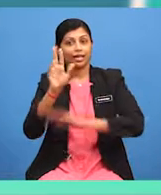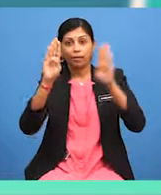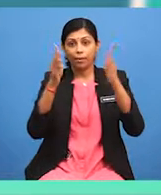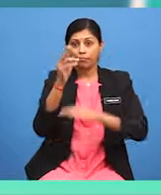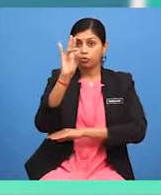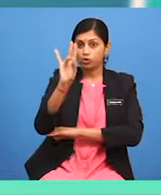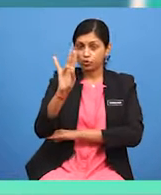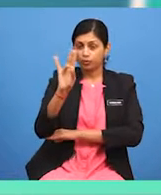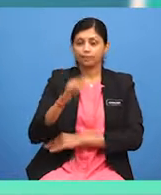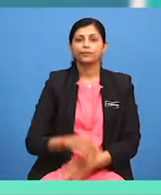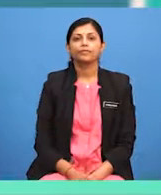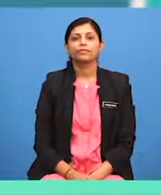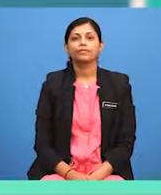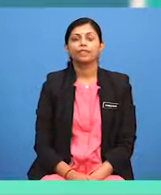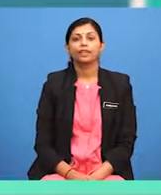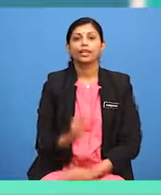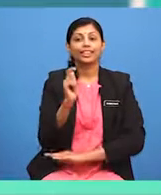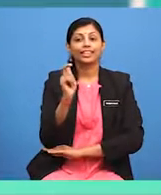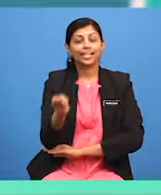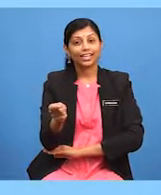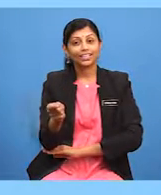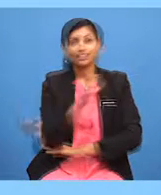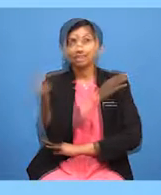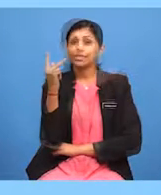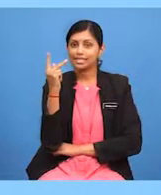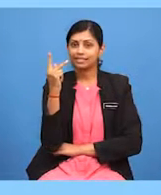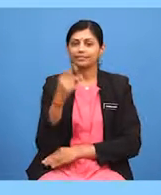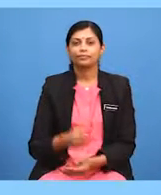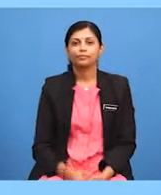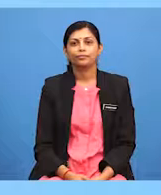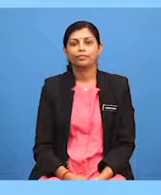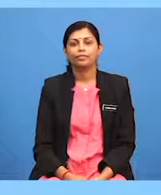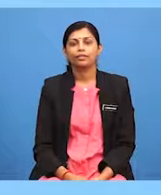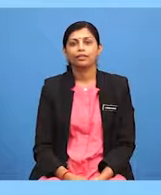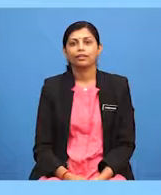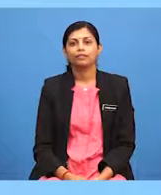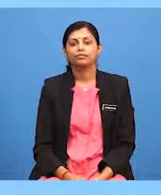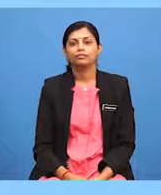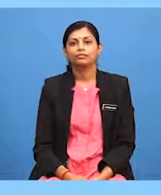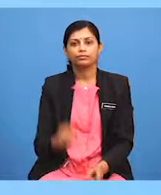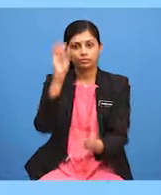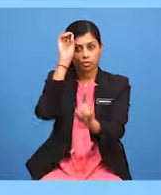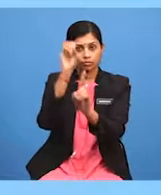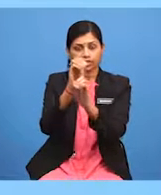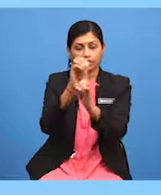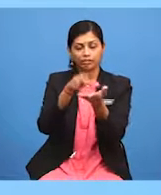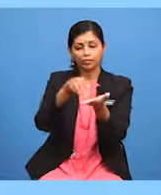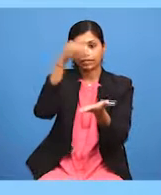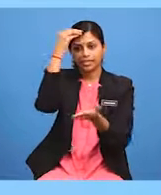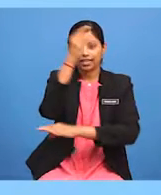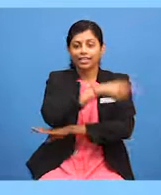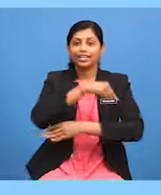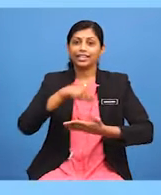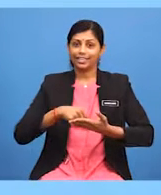7, iaitu tenaga dan kuasa. Objektif pembelajaran kita hari ini